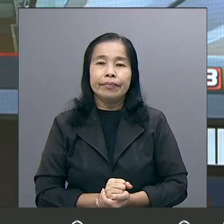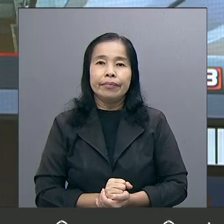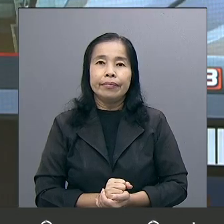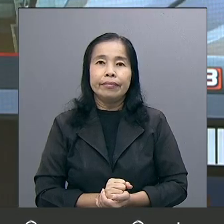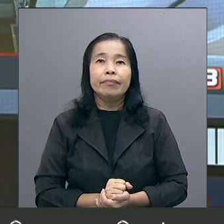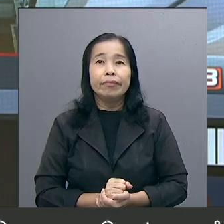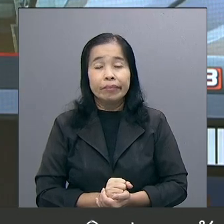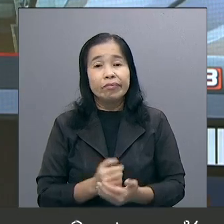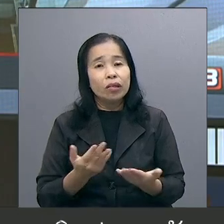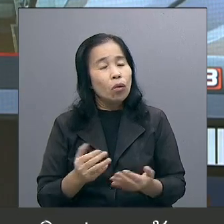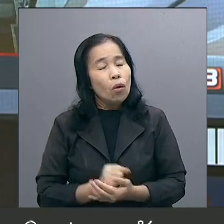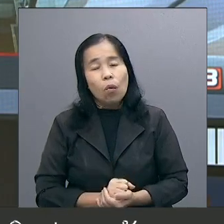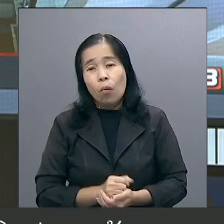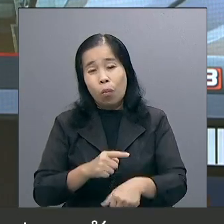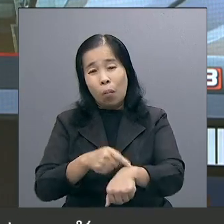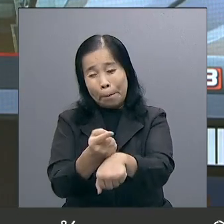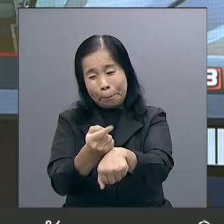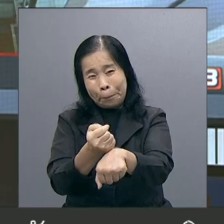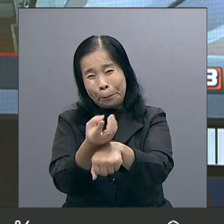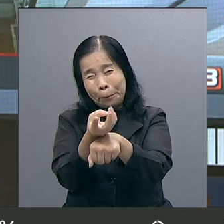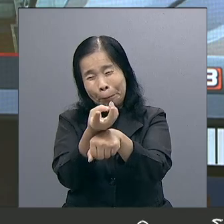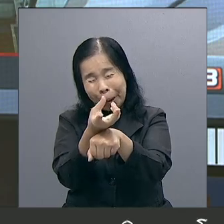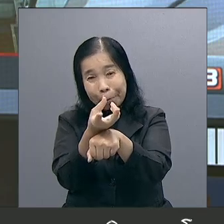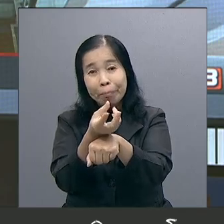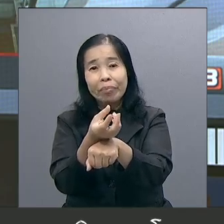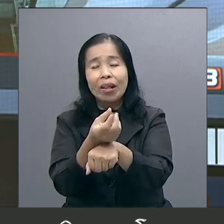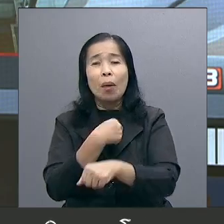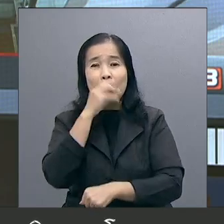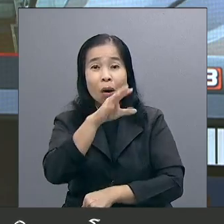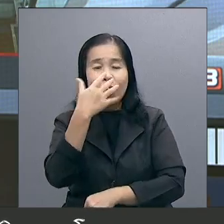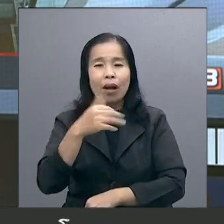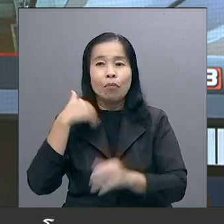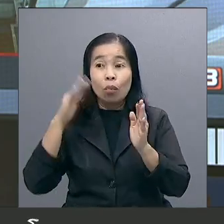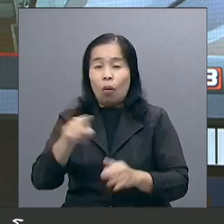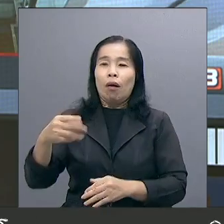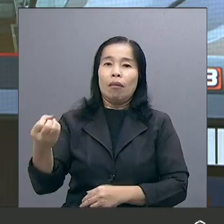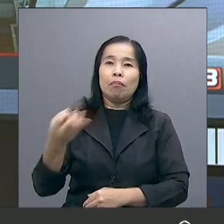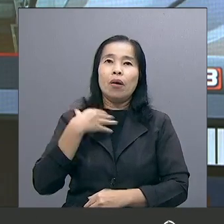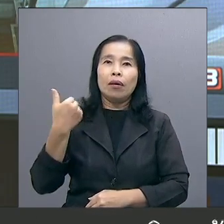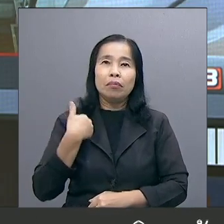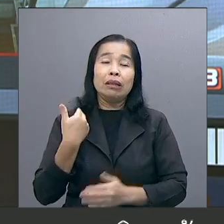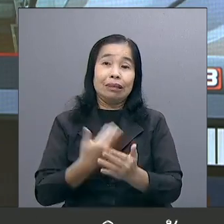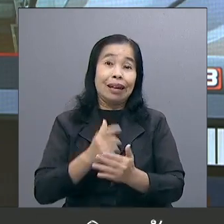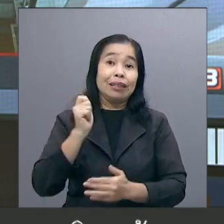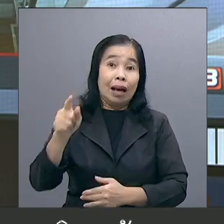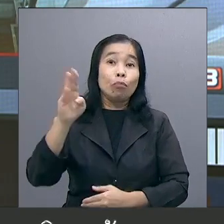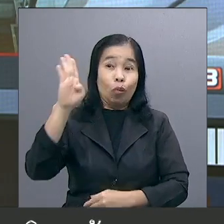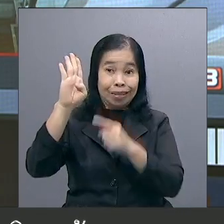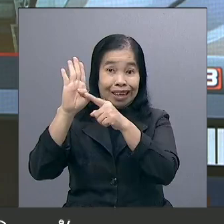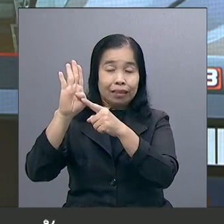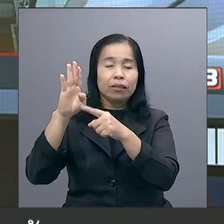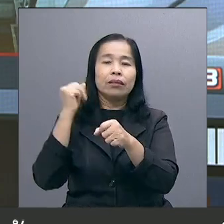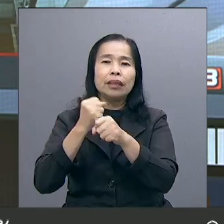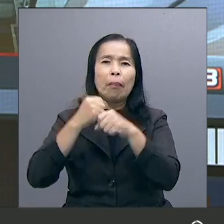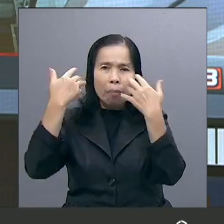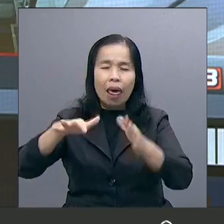ใหมของคผมขาววัจริงๆ ระหวางที่เราออกสะกลูเมื่สะคู่นี้มีผู้สื่หายบอกว่า ได้ว่าจร้างปรษัทนี้ให้เข้อก่สรางล